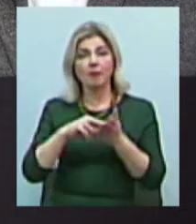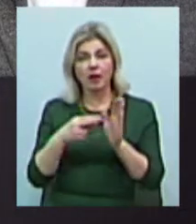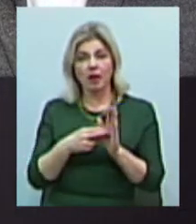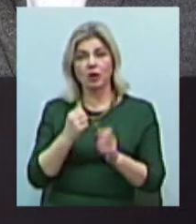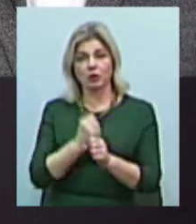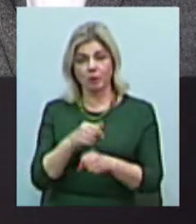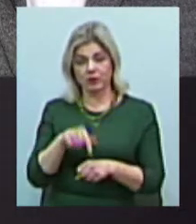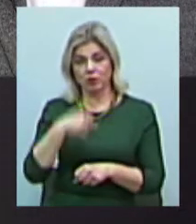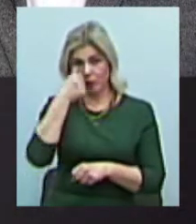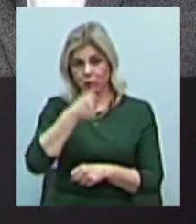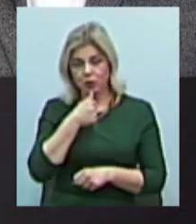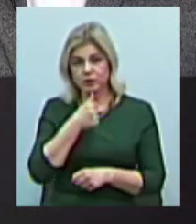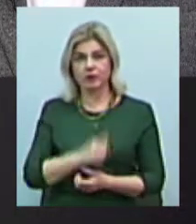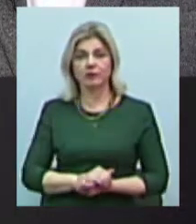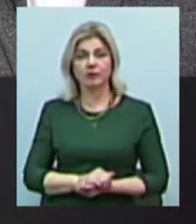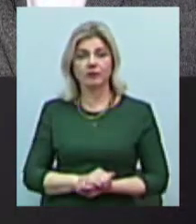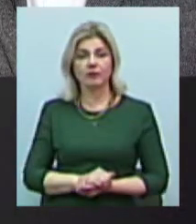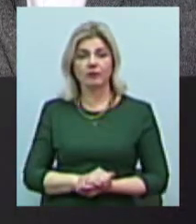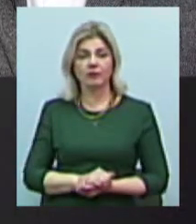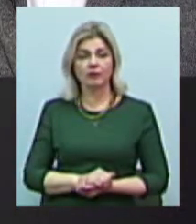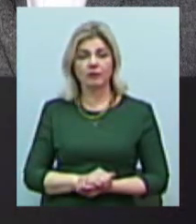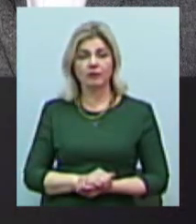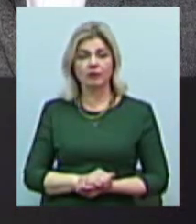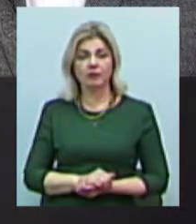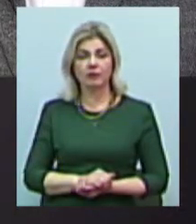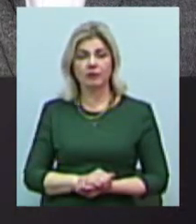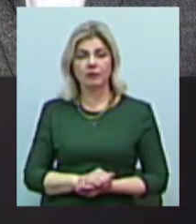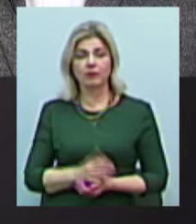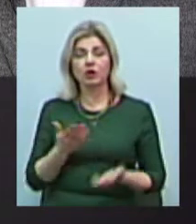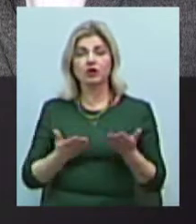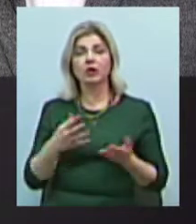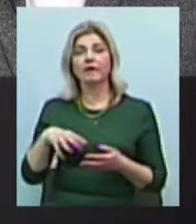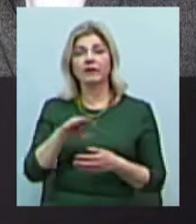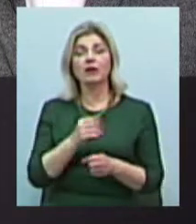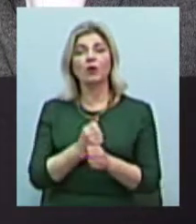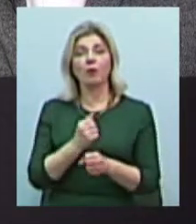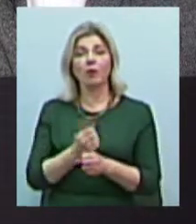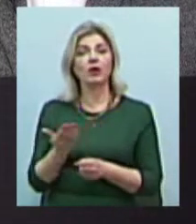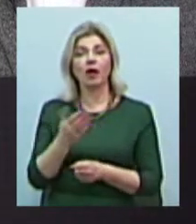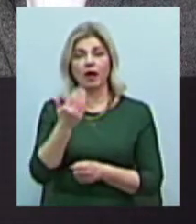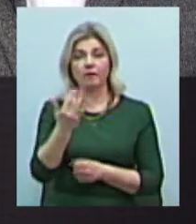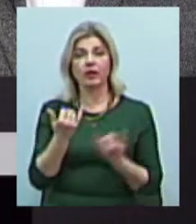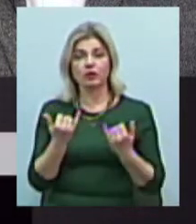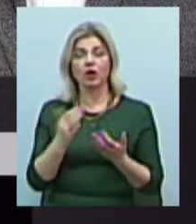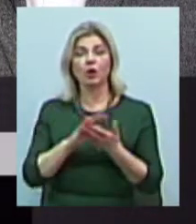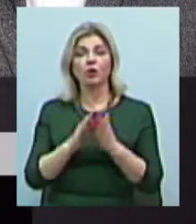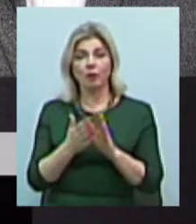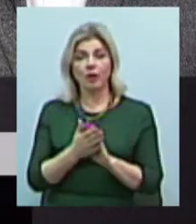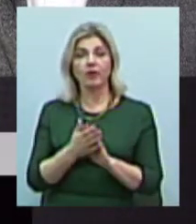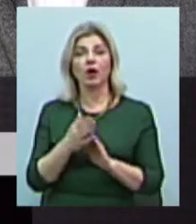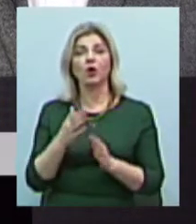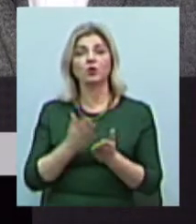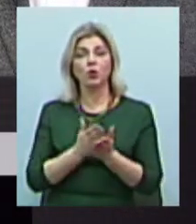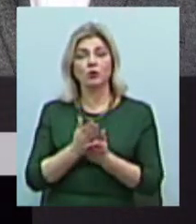році? Наступне питання. Чи всі роботи, які зараз замовляють служби автодоріг,